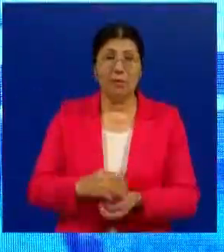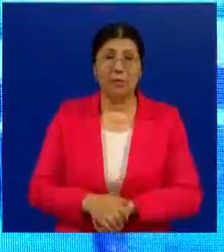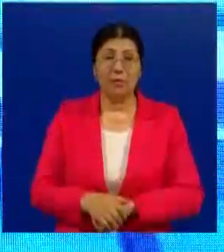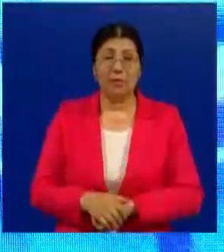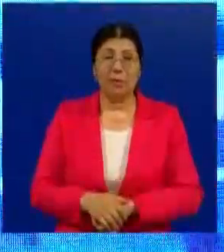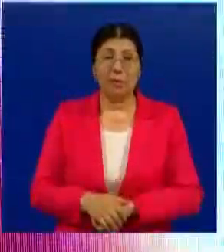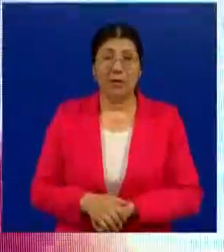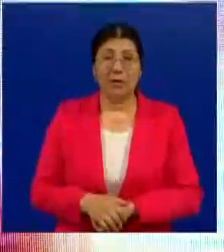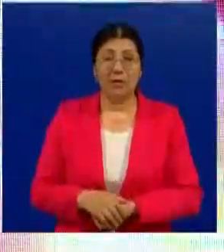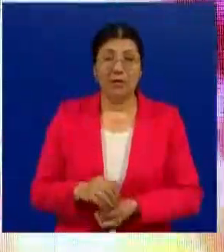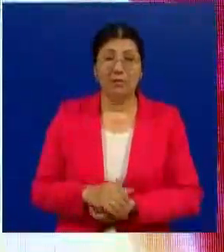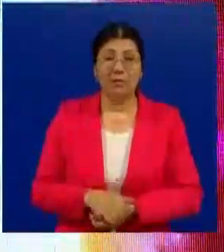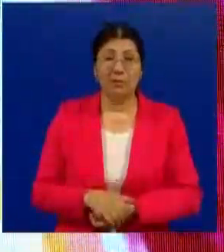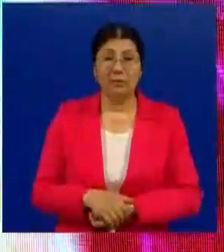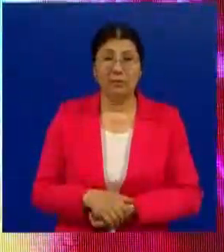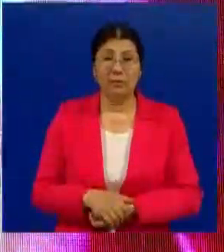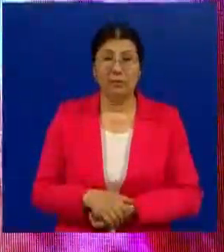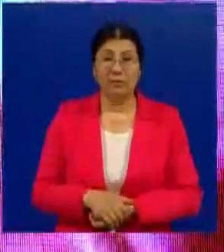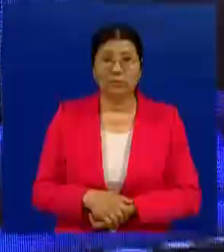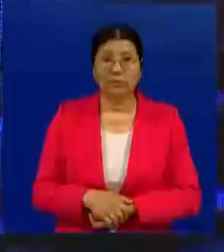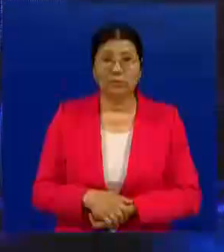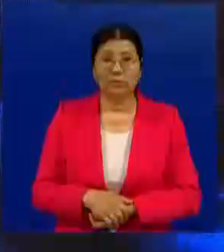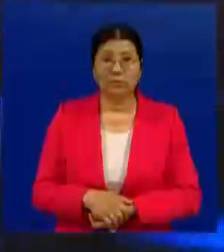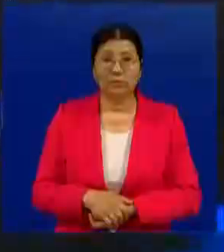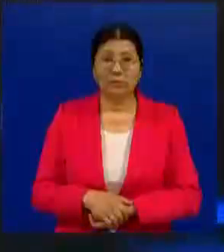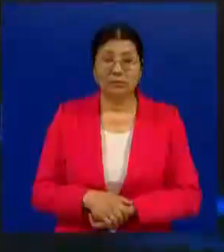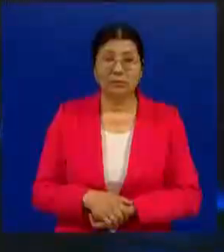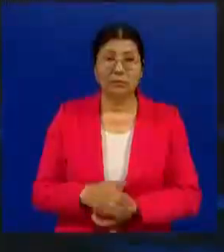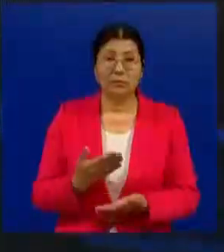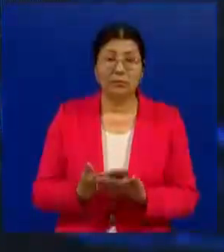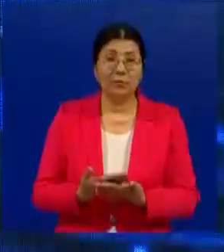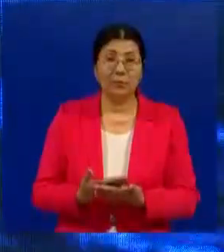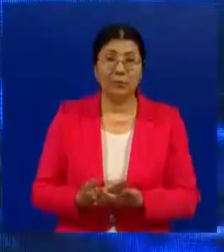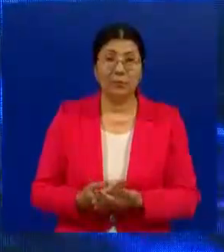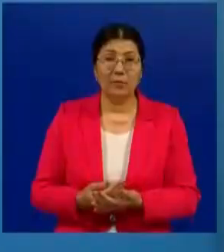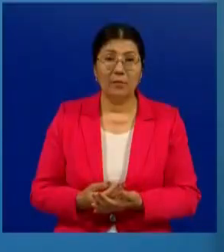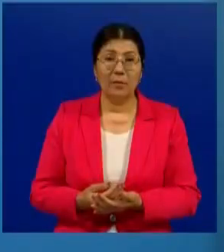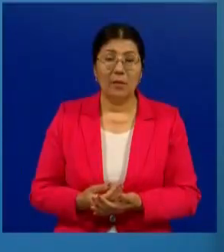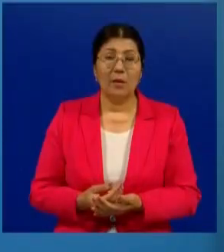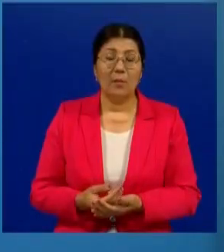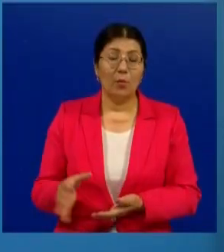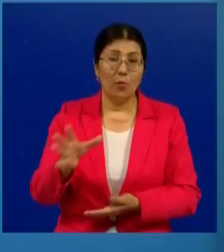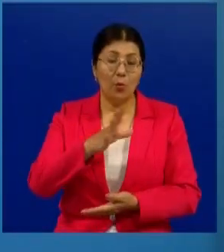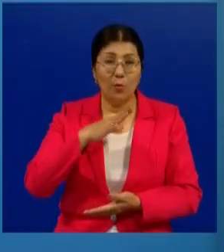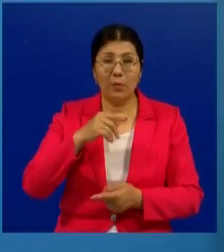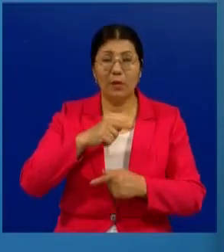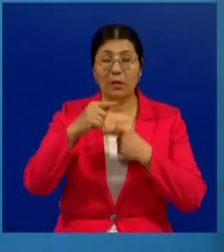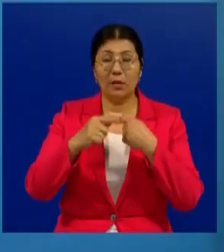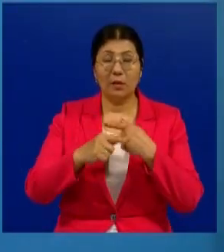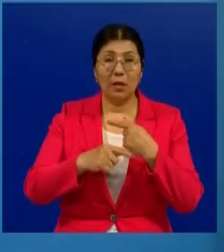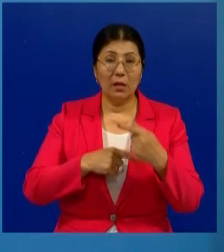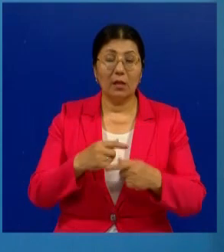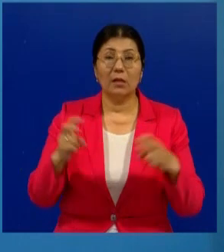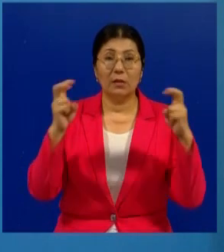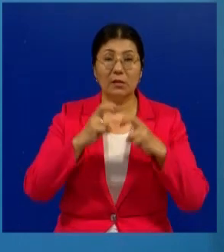құжаттарды бөлек жинап жатсыздар, ол кісілер де кейін зерттеліп, ақтала ма әлде қалай? Ол енді ол тағы да бірінші тексерістен өткізіледі. Содан кейін